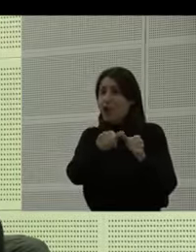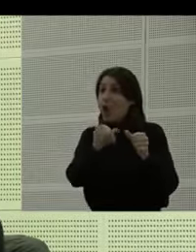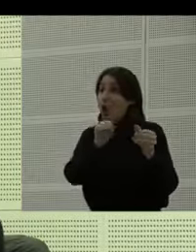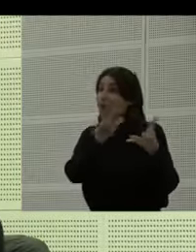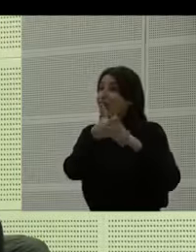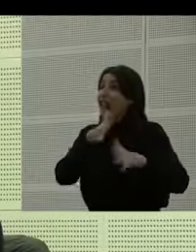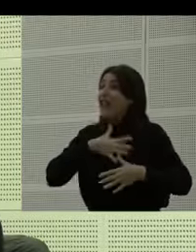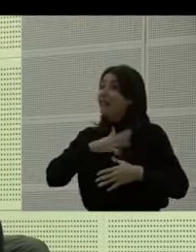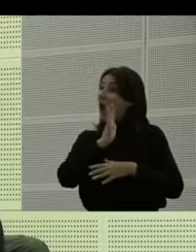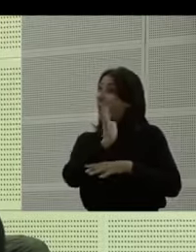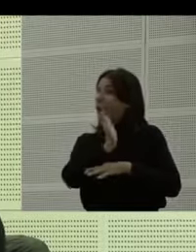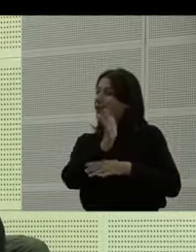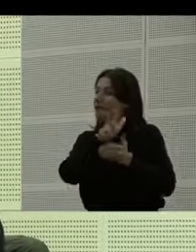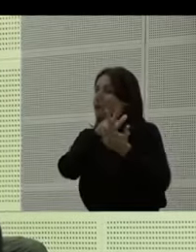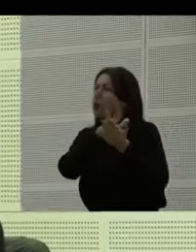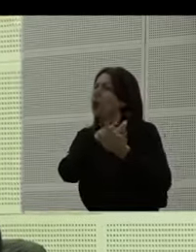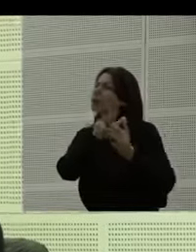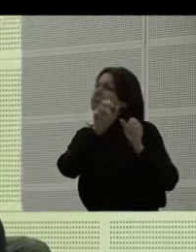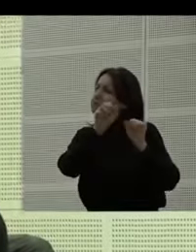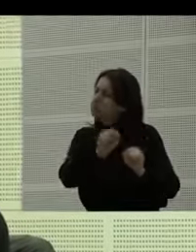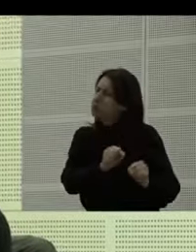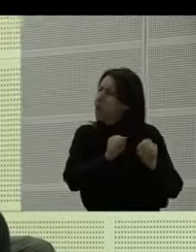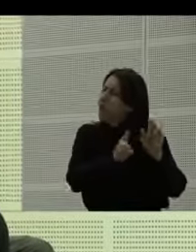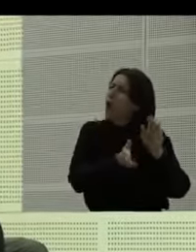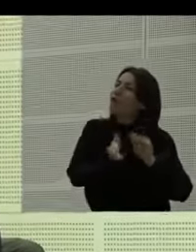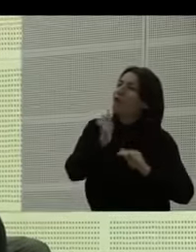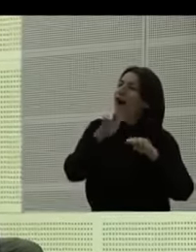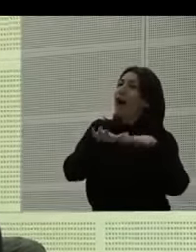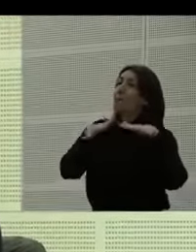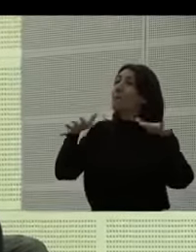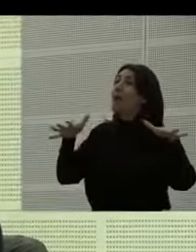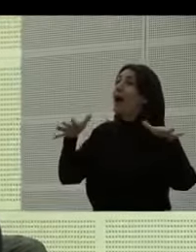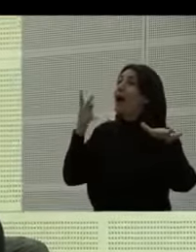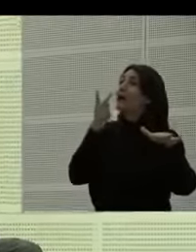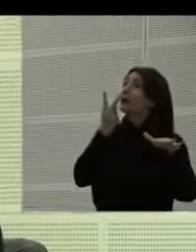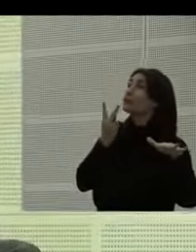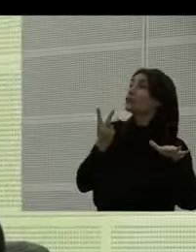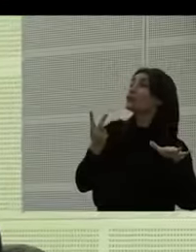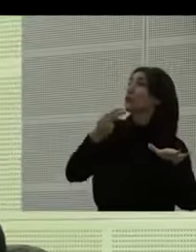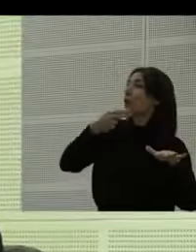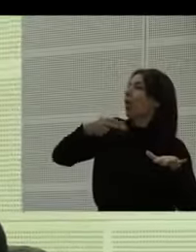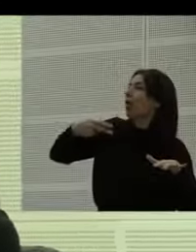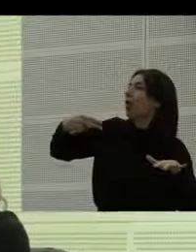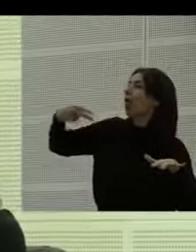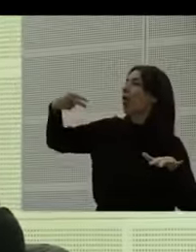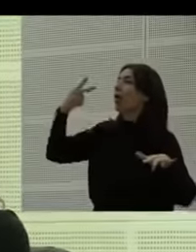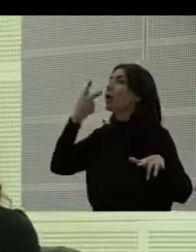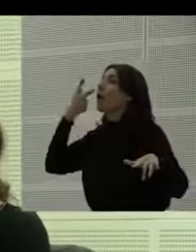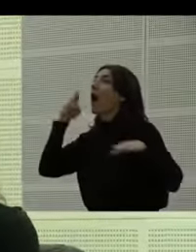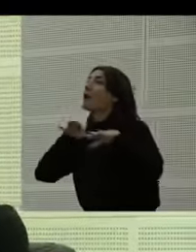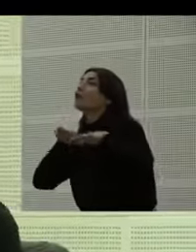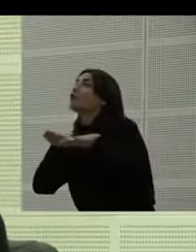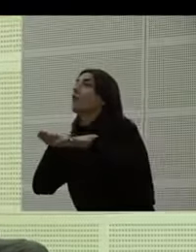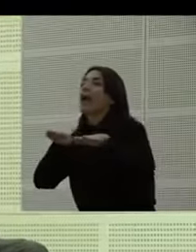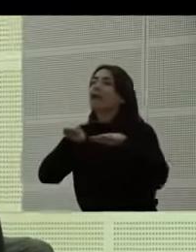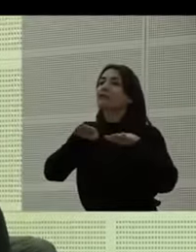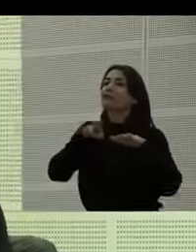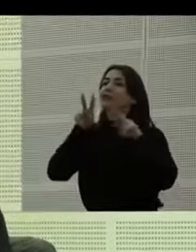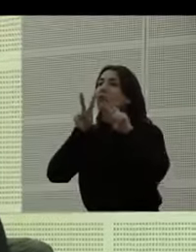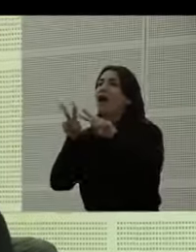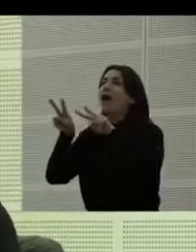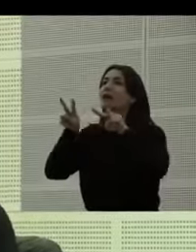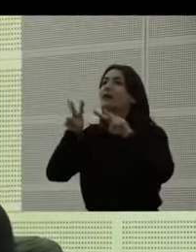età avranno il permesso di affacciarsi alla superficie del mare, scoprire cosa c'è al di là